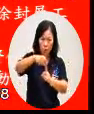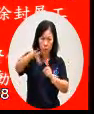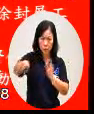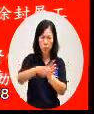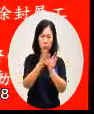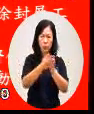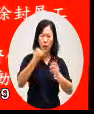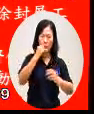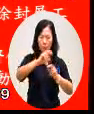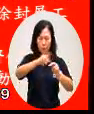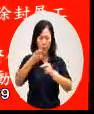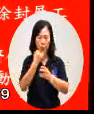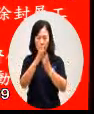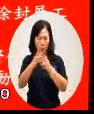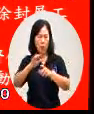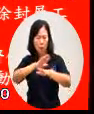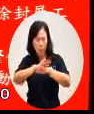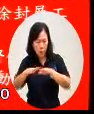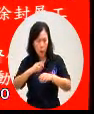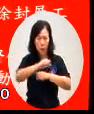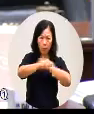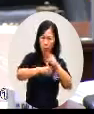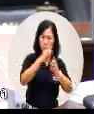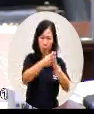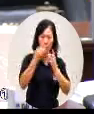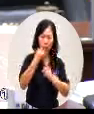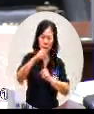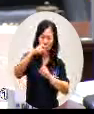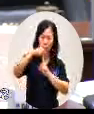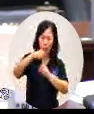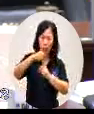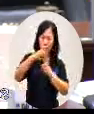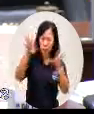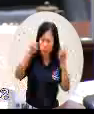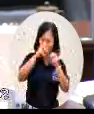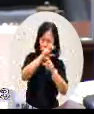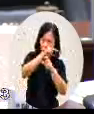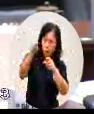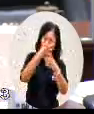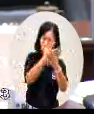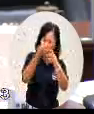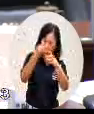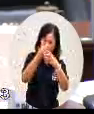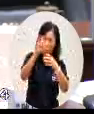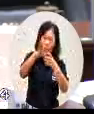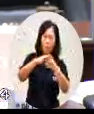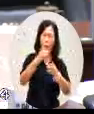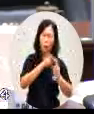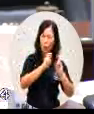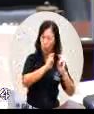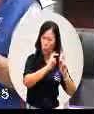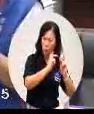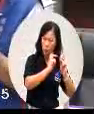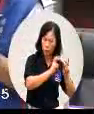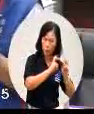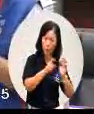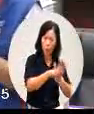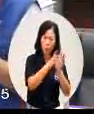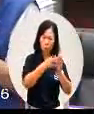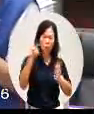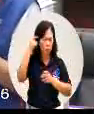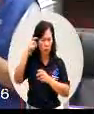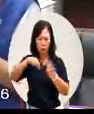做好静态跟动态的乘车资讯系统，我坐公车， 啊，我坐捷运的，我若要坐车，拢看袂出